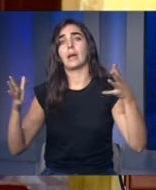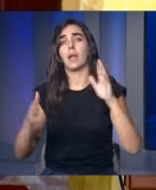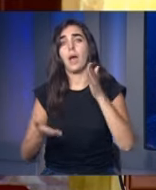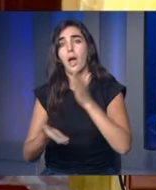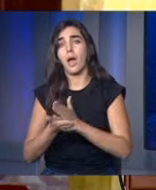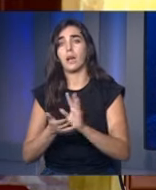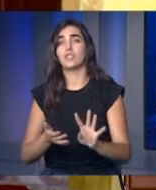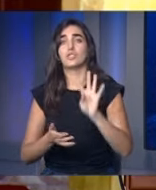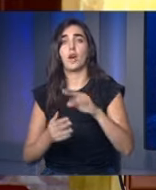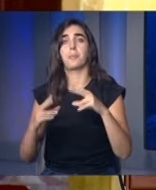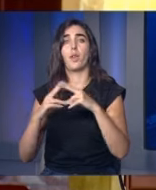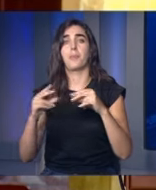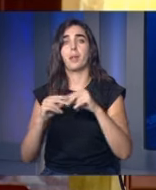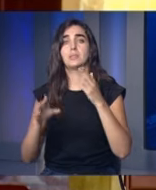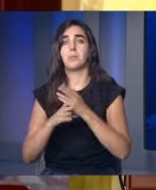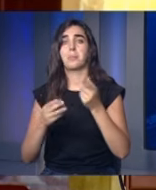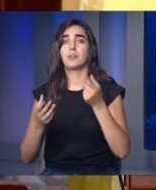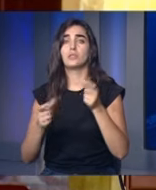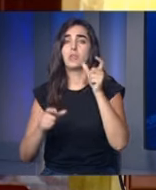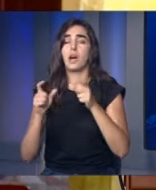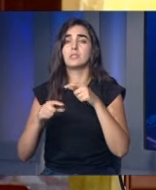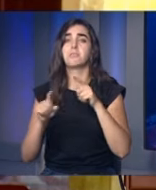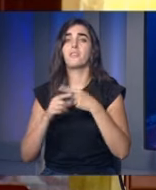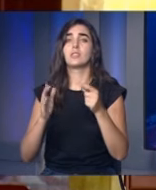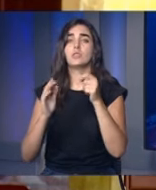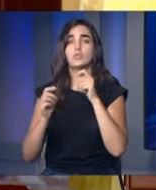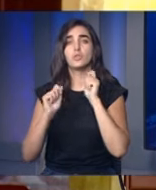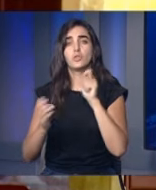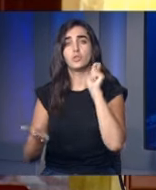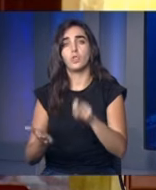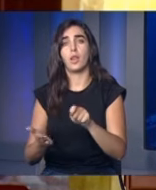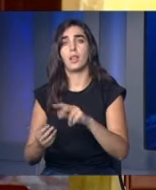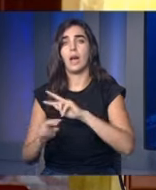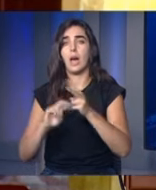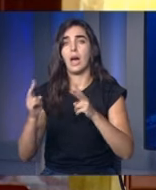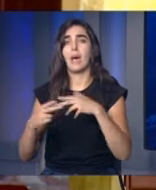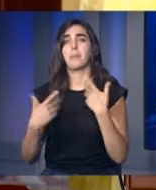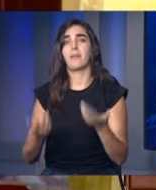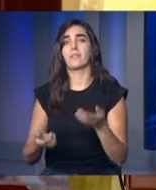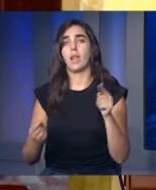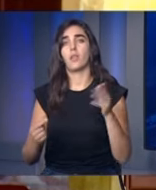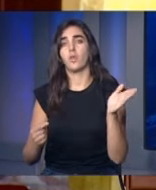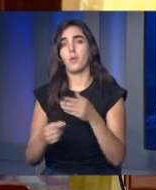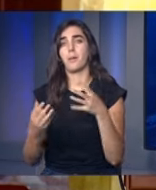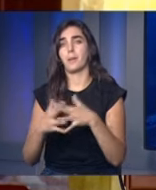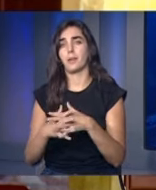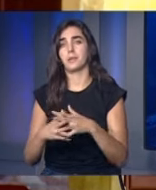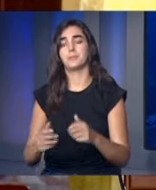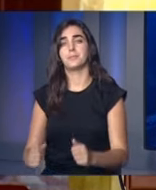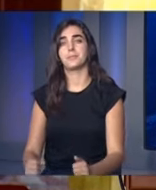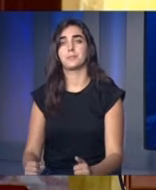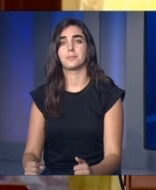اتخاذ قرار شجاع مثل زكا، مدركين خطأهم